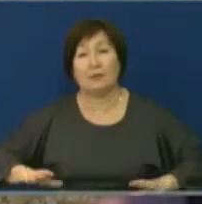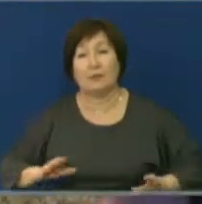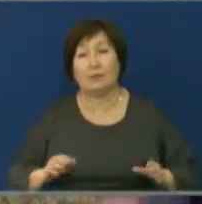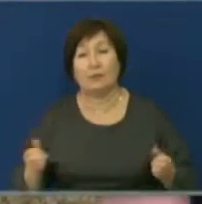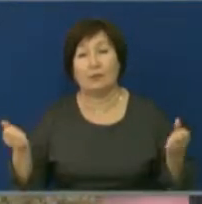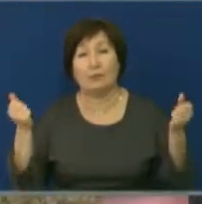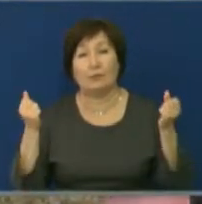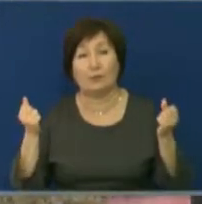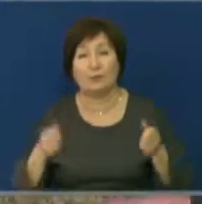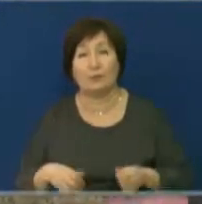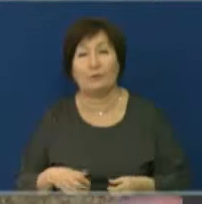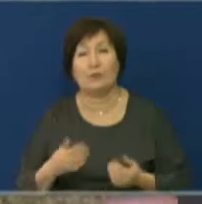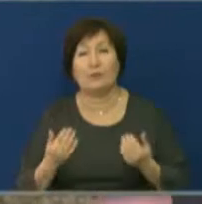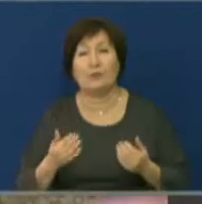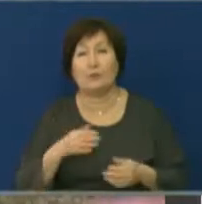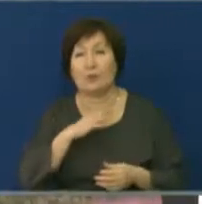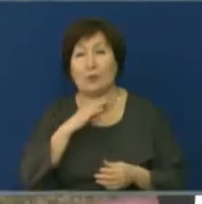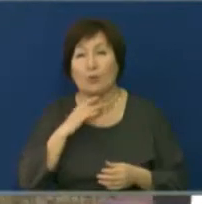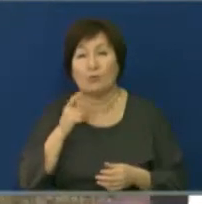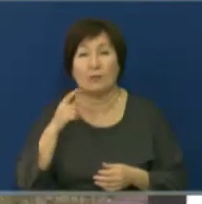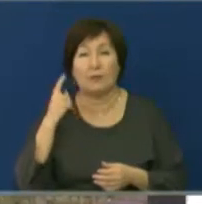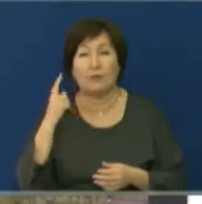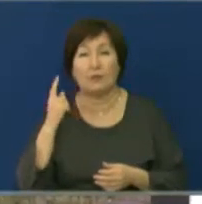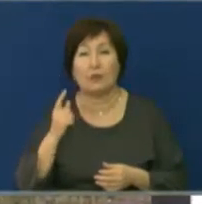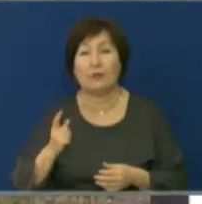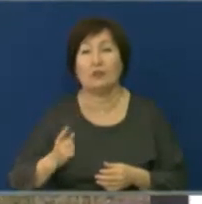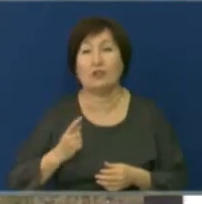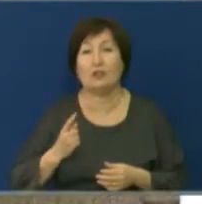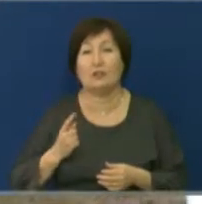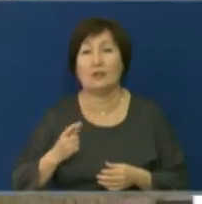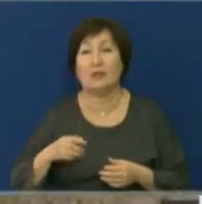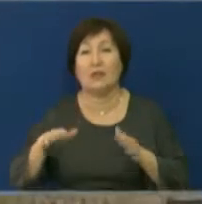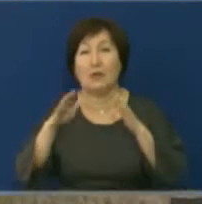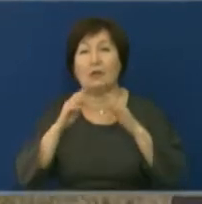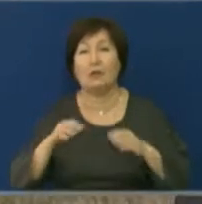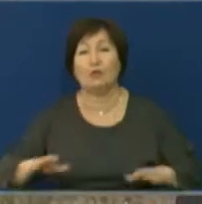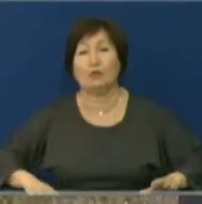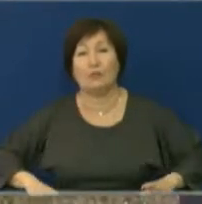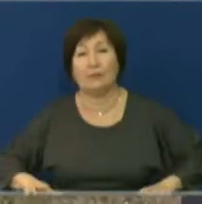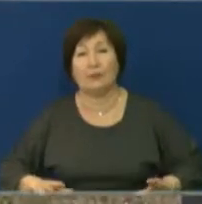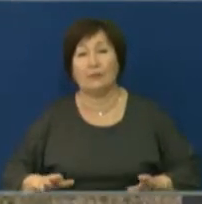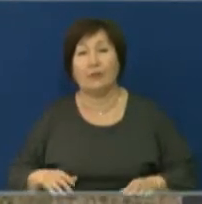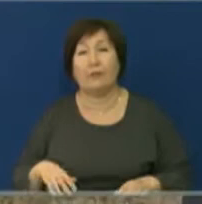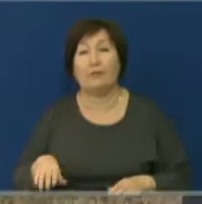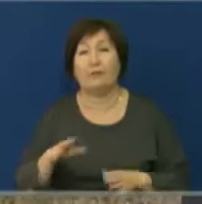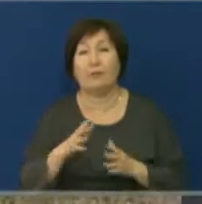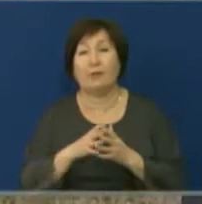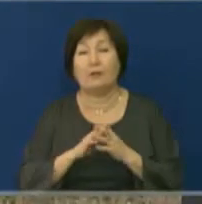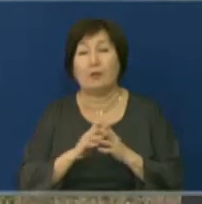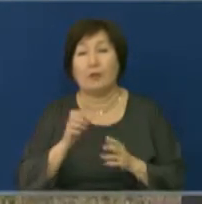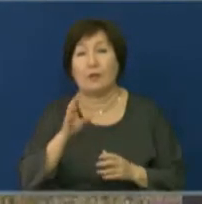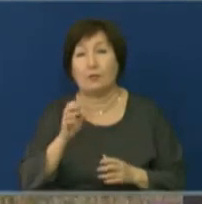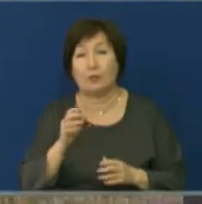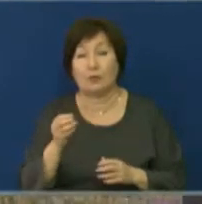Сейчас у нас очень много молодежи, а ведь это частные конюшни, которых стало больше не только в городе, но и в ЭКО. В поселке Озерки около